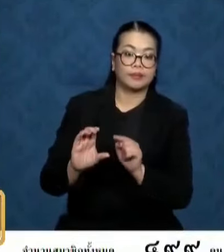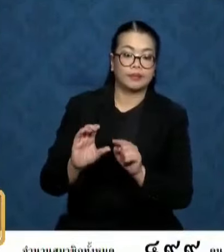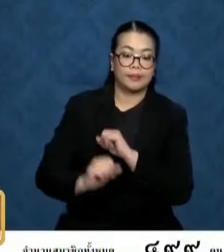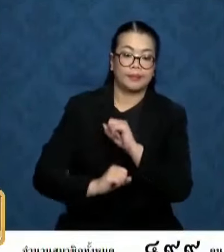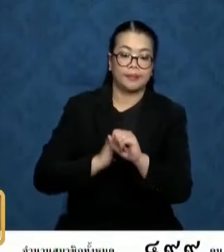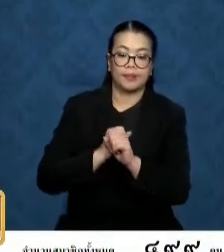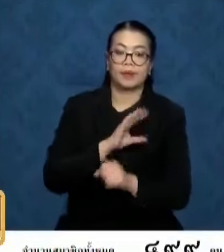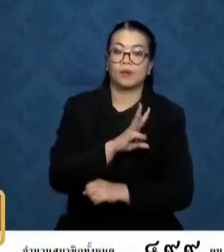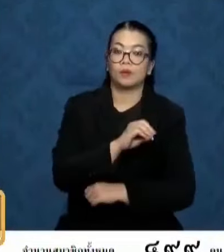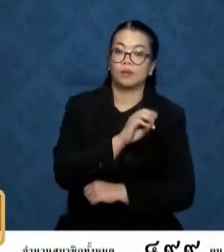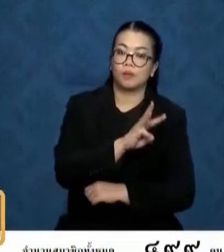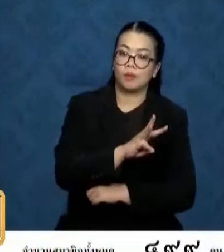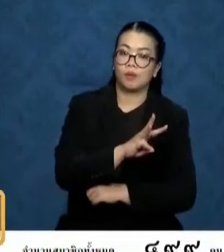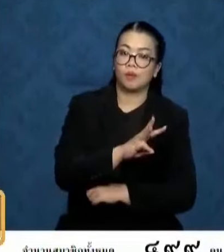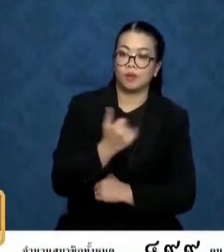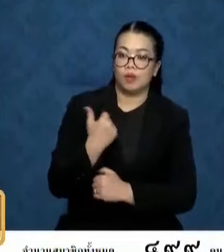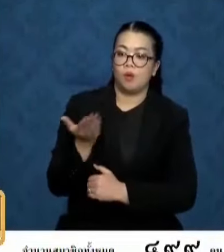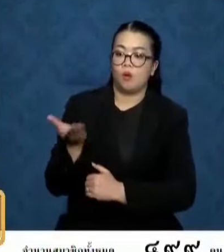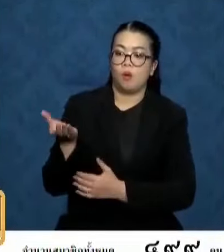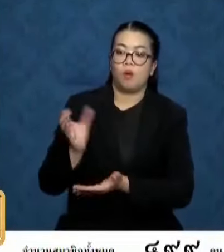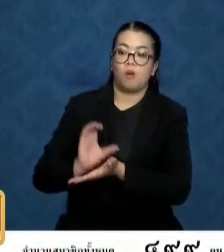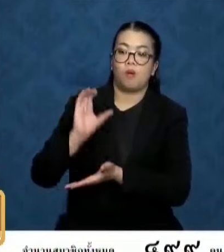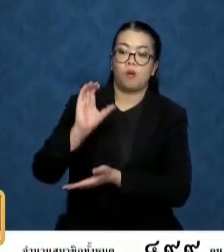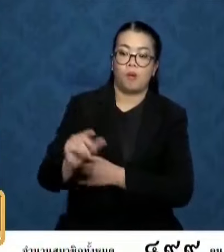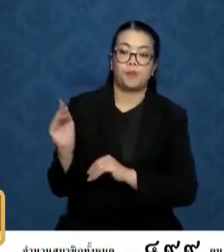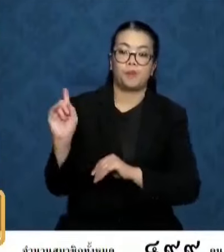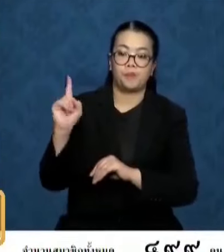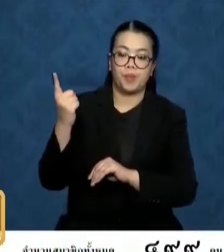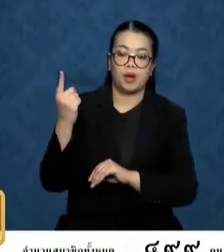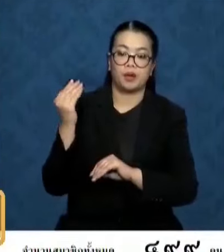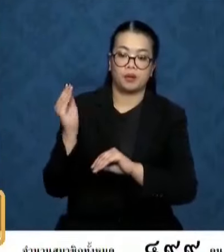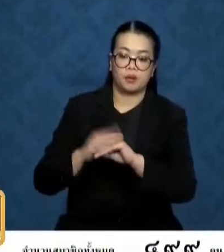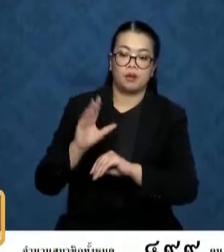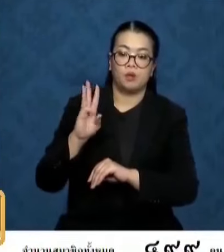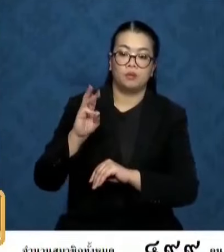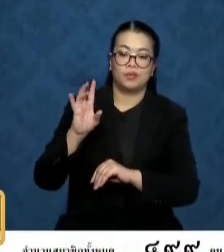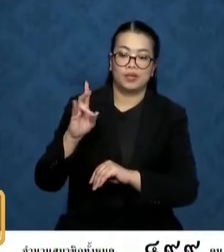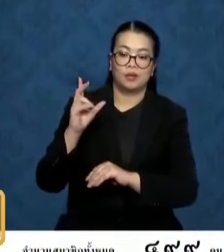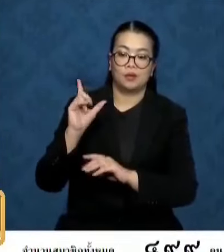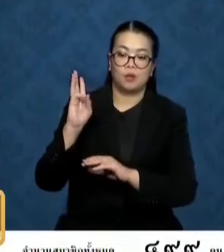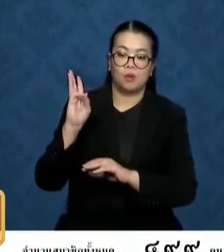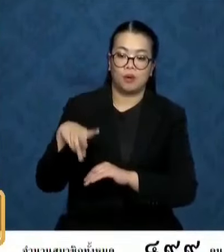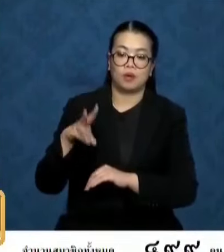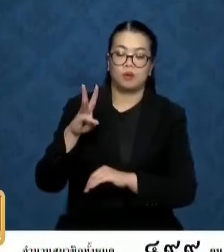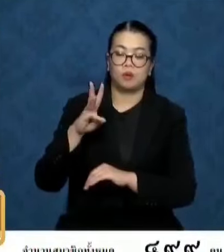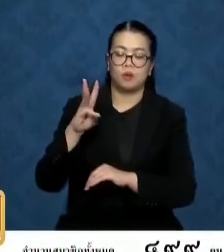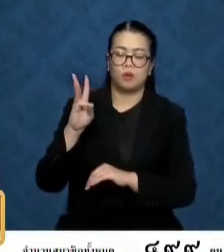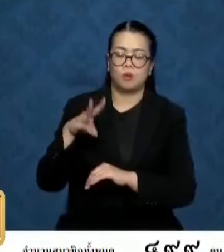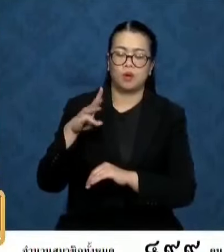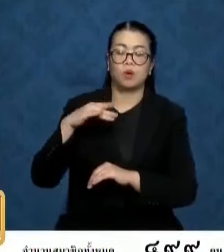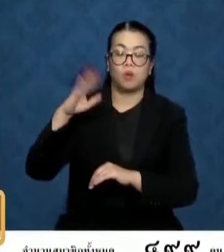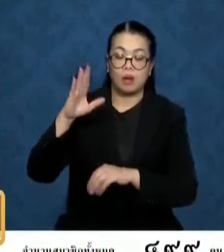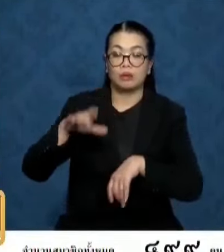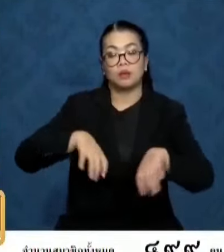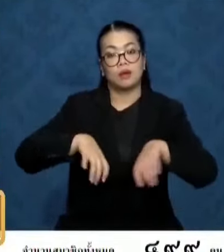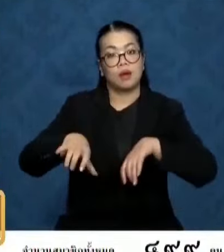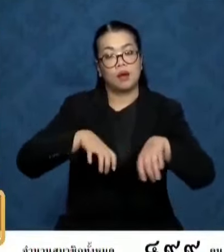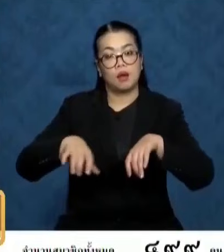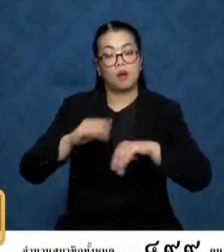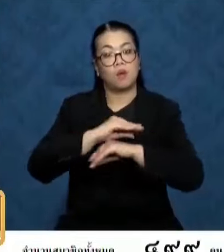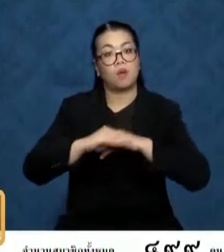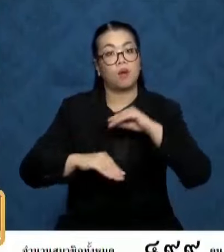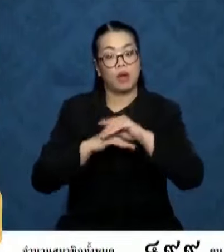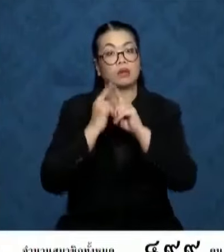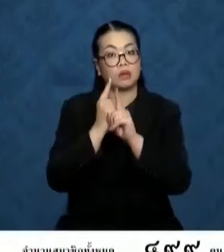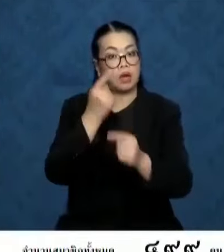ปี 6-6และกำลงของบปี 6-7 อีก 6,620 ลานบาทได้บริหารโครง